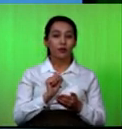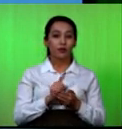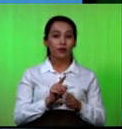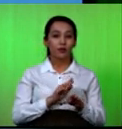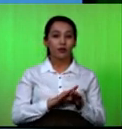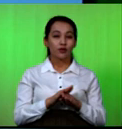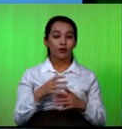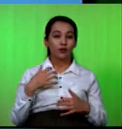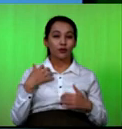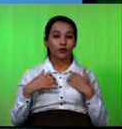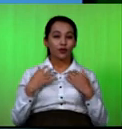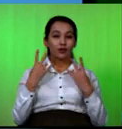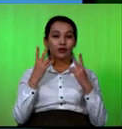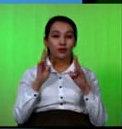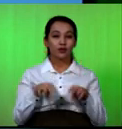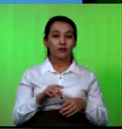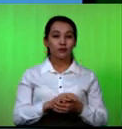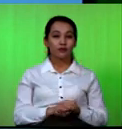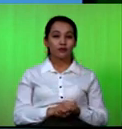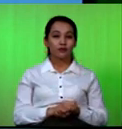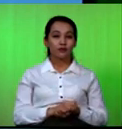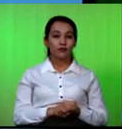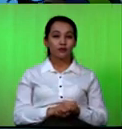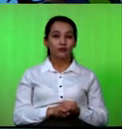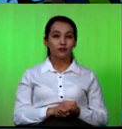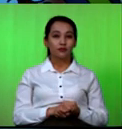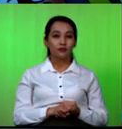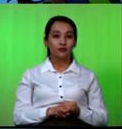bajarishda shoshqaloqlik yaramaydi.